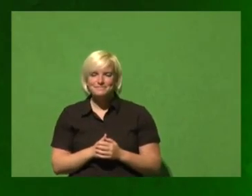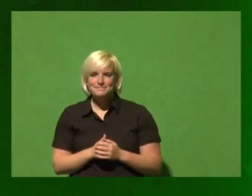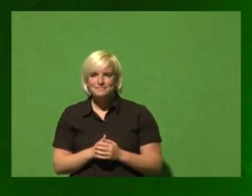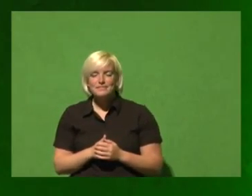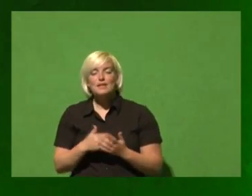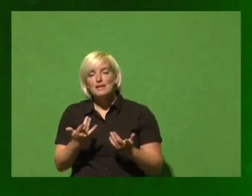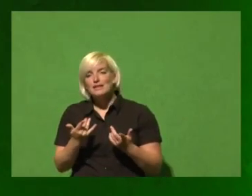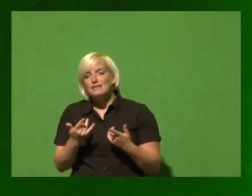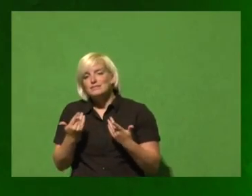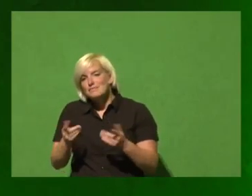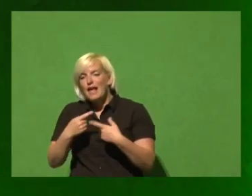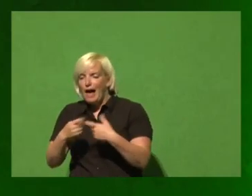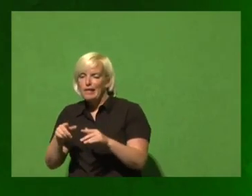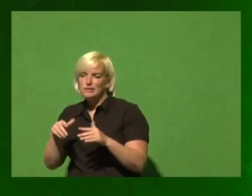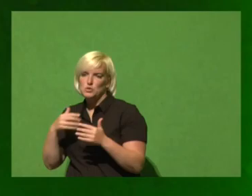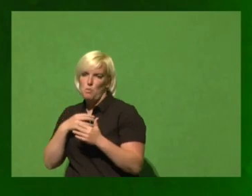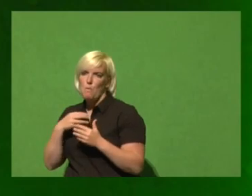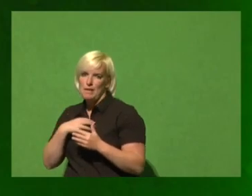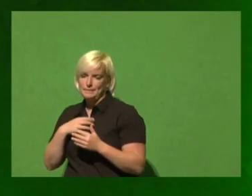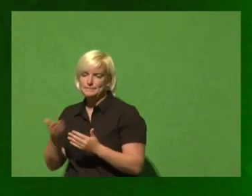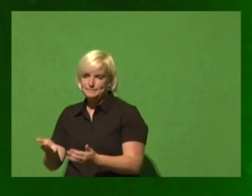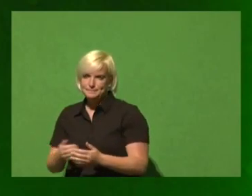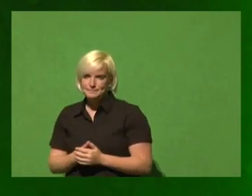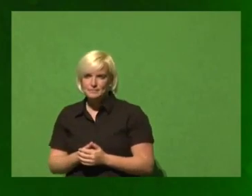ein Subproblem. Und das ist die